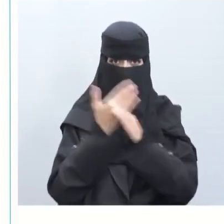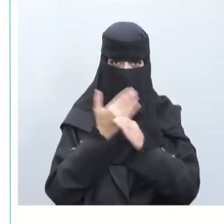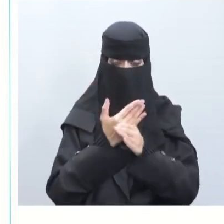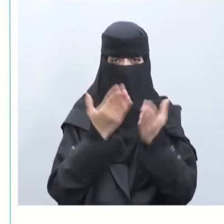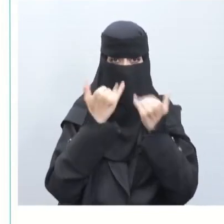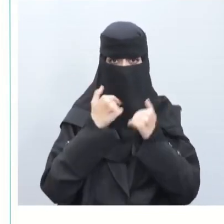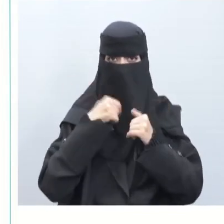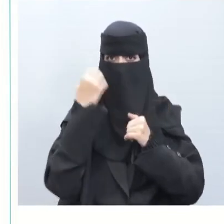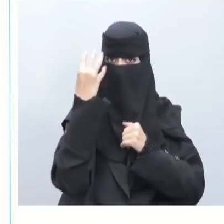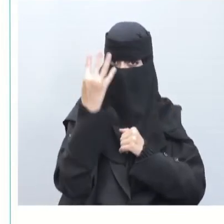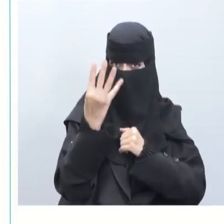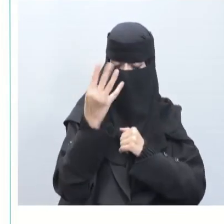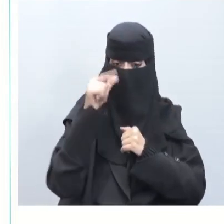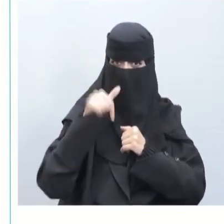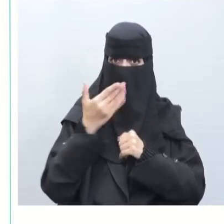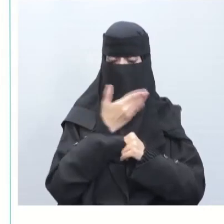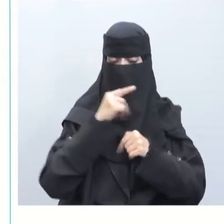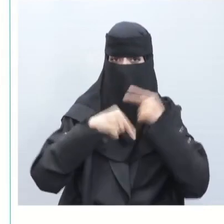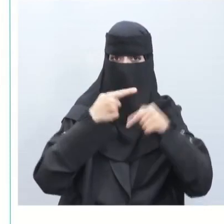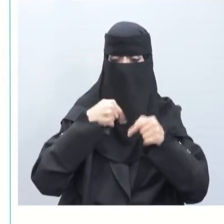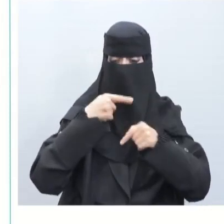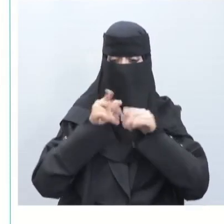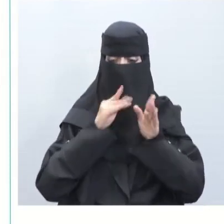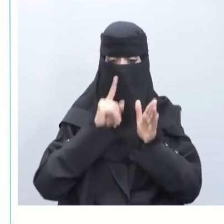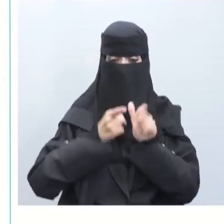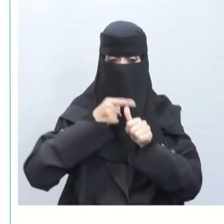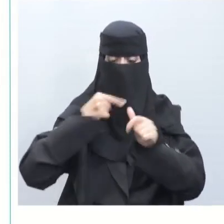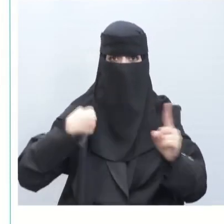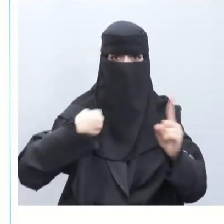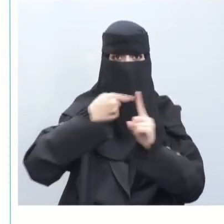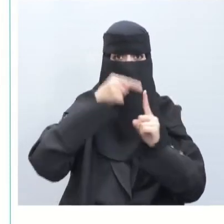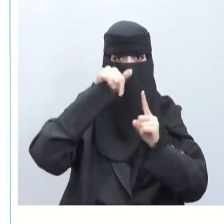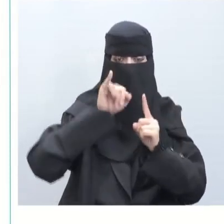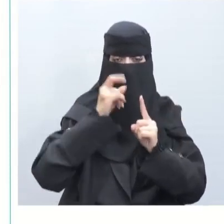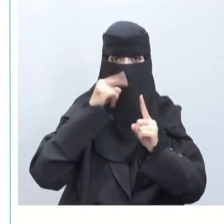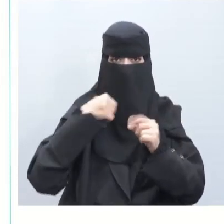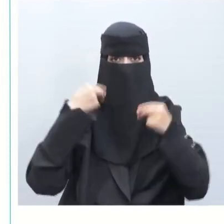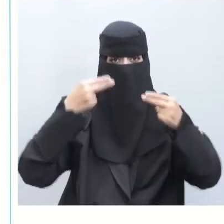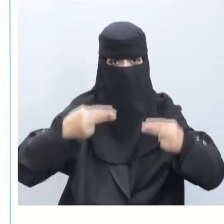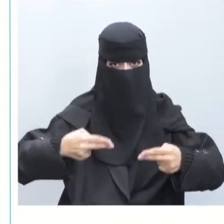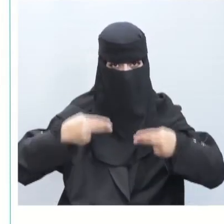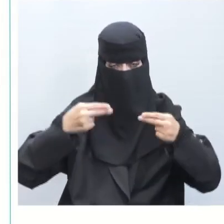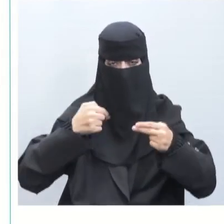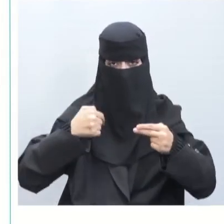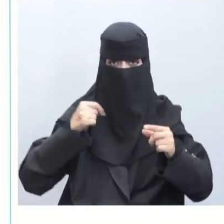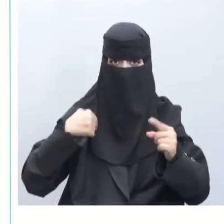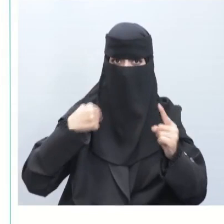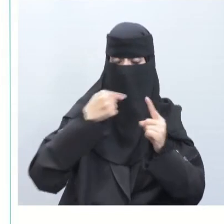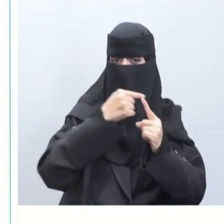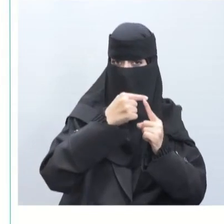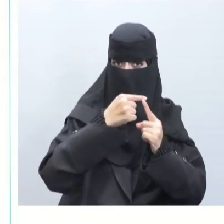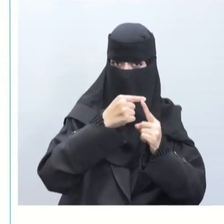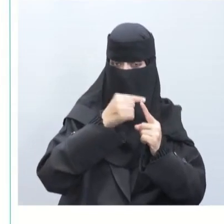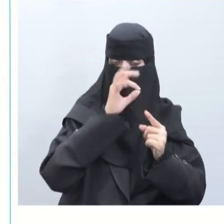اربع تؤثر على استدامه الفعاليه اولا الغرض من الفعاليه واهدافها سيؤثر بالتاكيد على